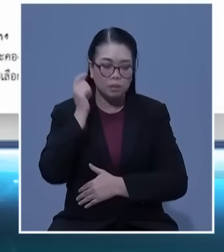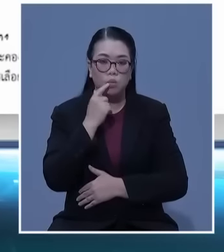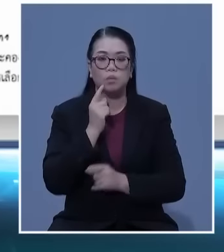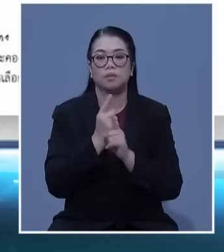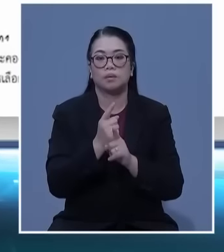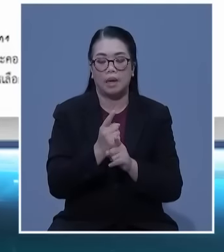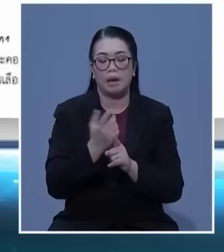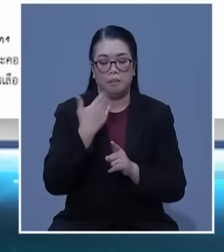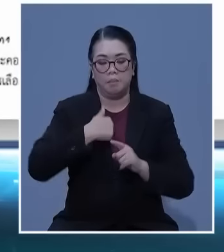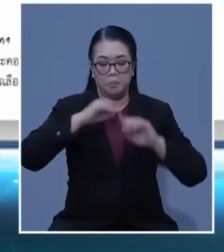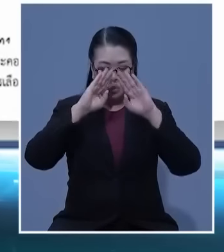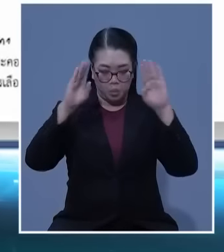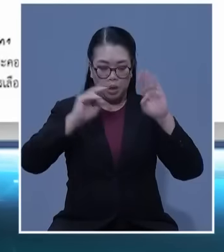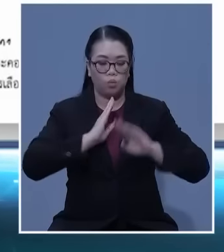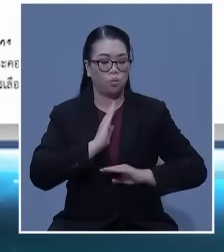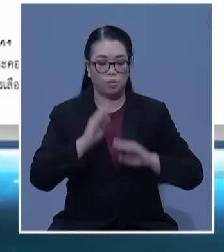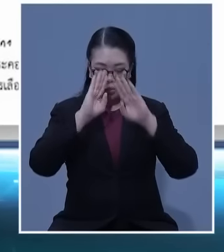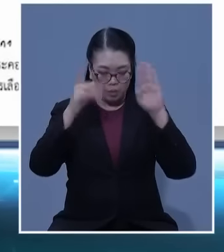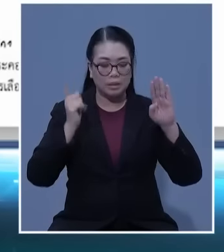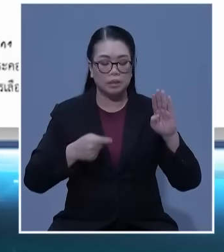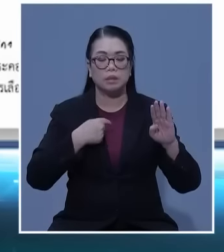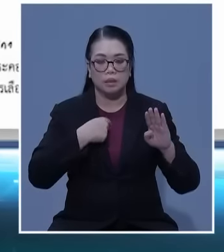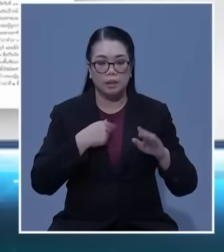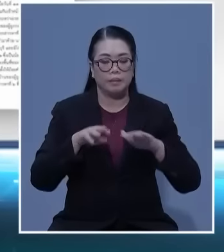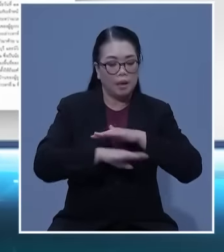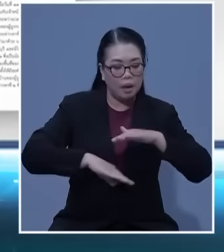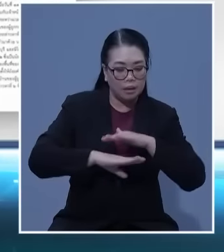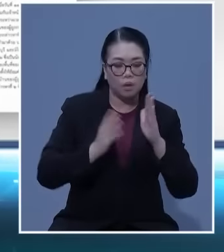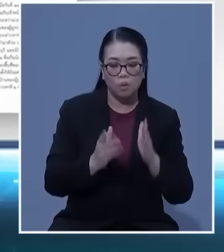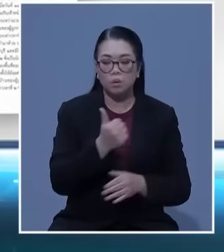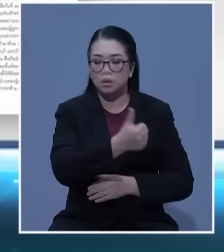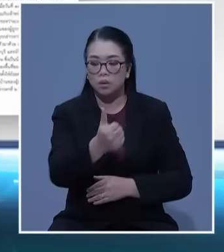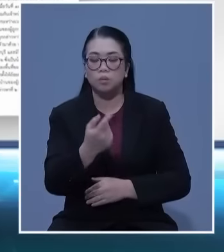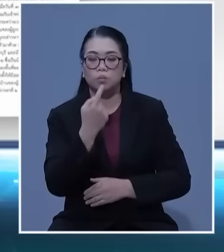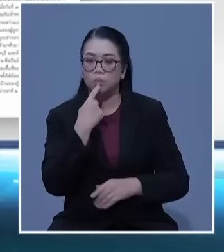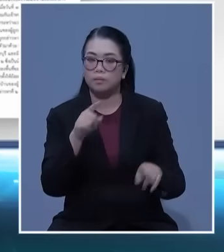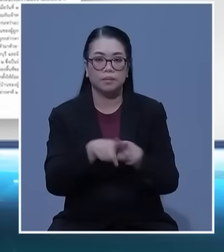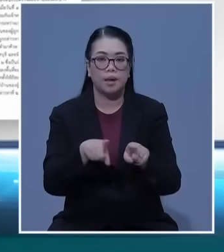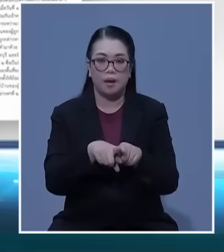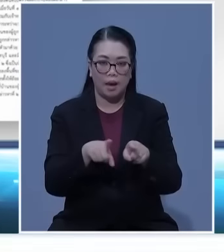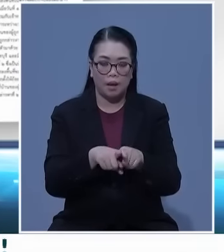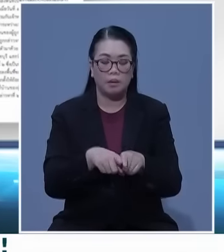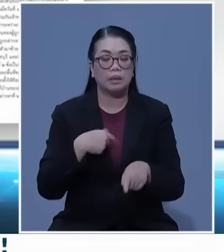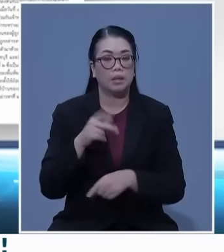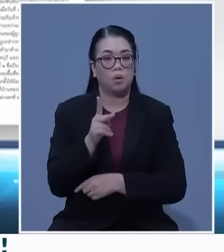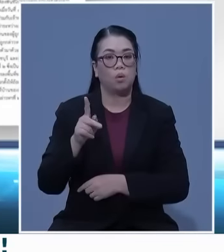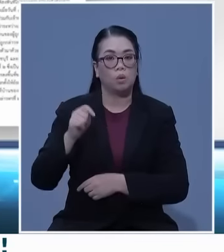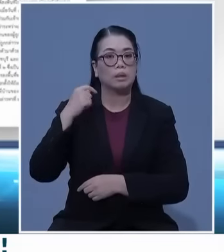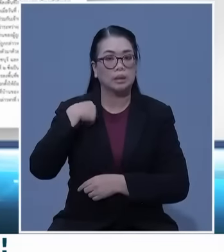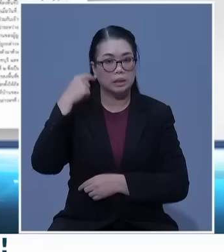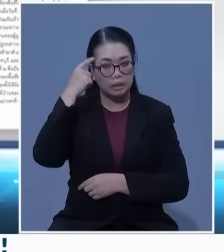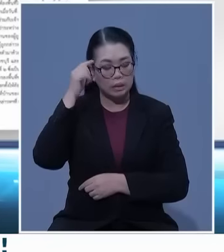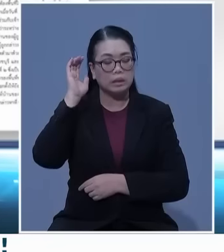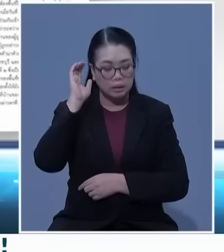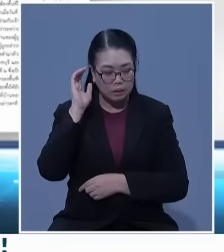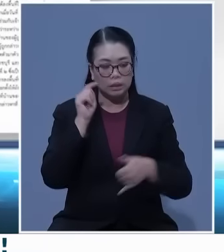ที่ได้ประสบมาด้วยตนเองรวมถึงยังมีพยานรายอื่นให้การสอดคล้องกันนะครับเพราะฉะนั้นกกตจึงเห็นว่าการ